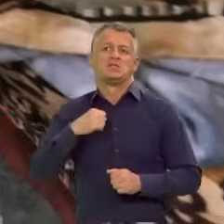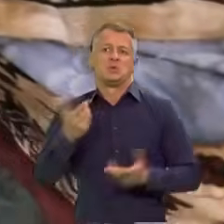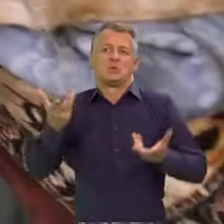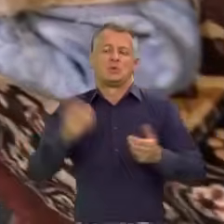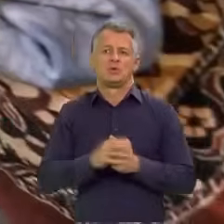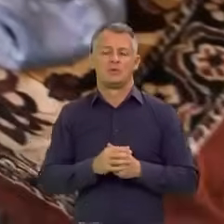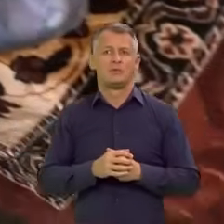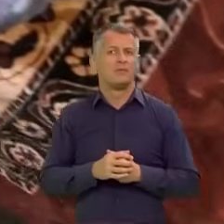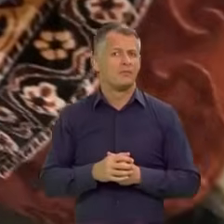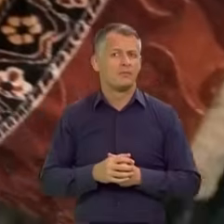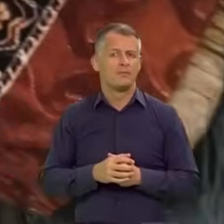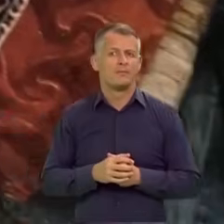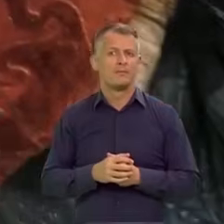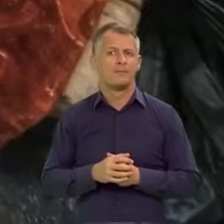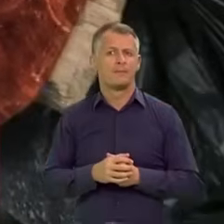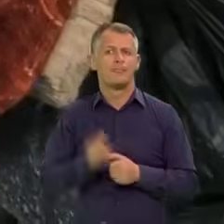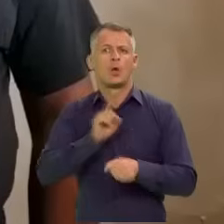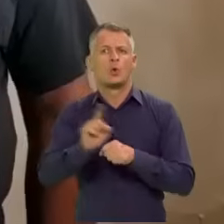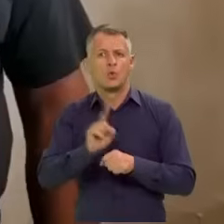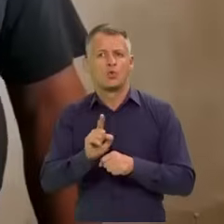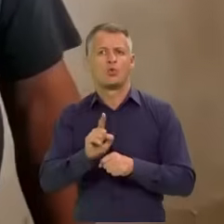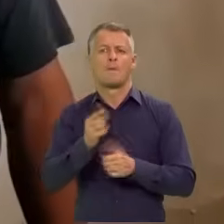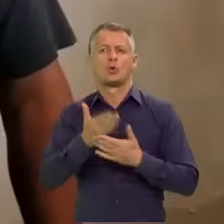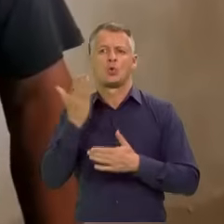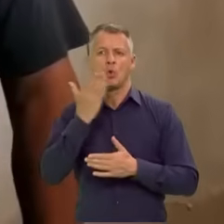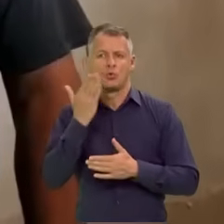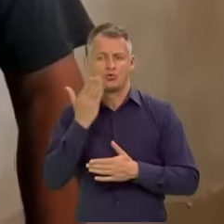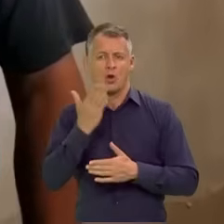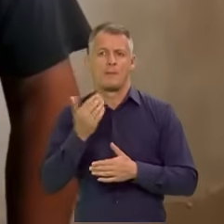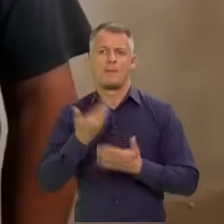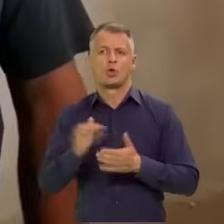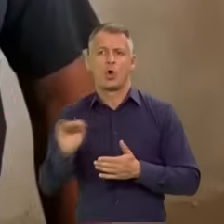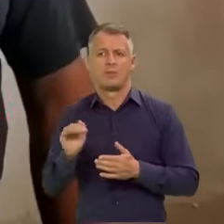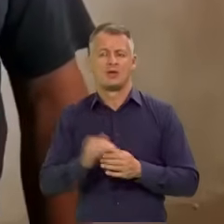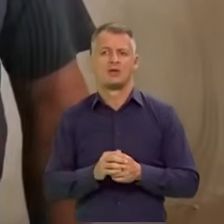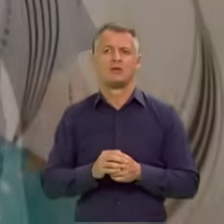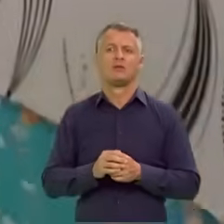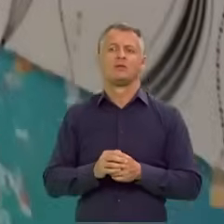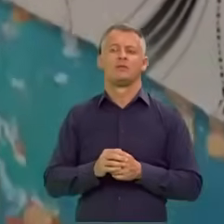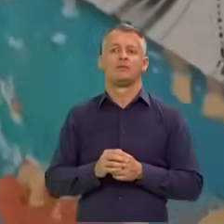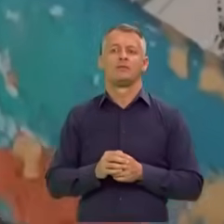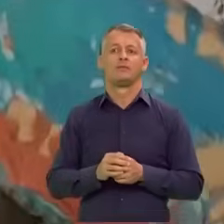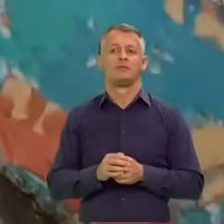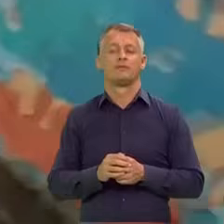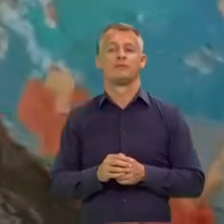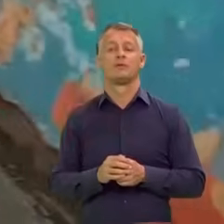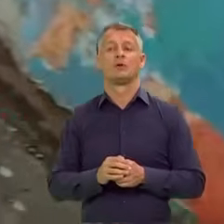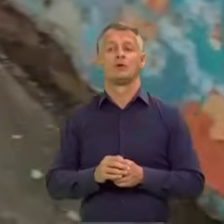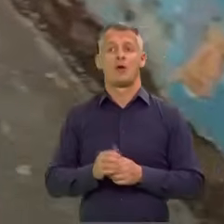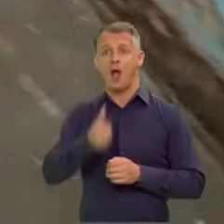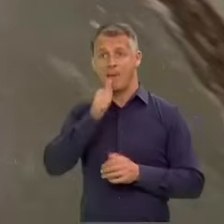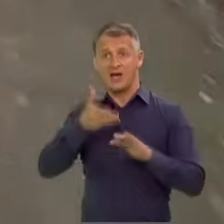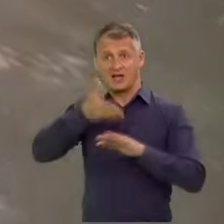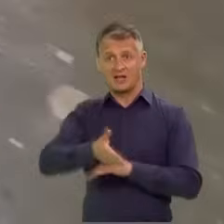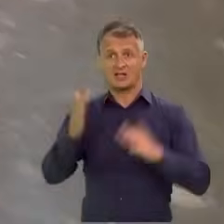Materiale de construcții rechizite pentru copii. Suntem părinți a 6 copii, dintre care 4 minori. Apa care i-a năvălit în casă a